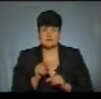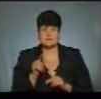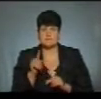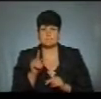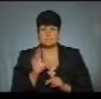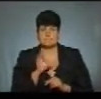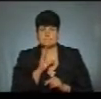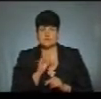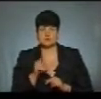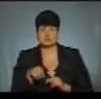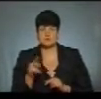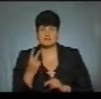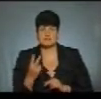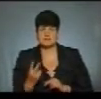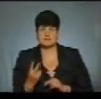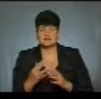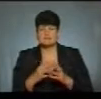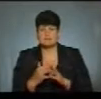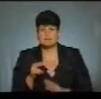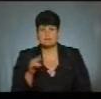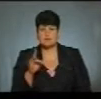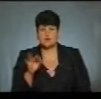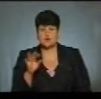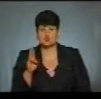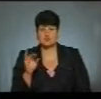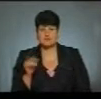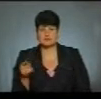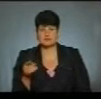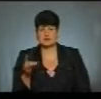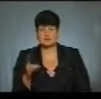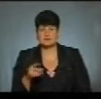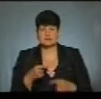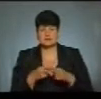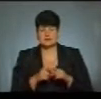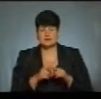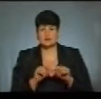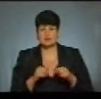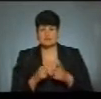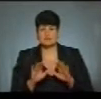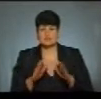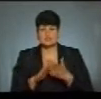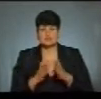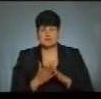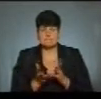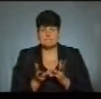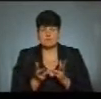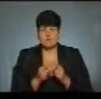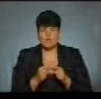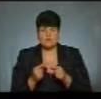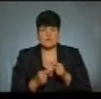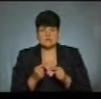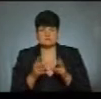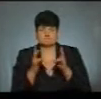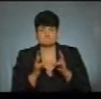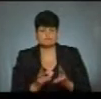2. У селі Прошова Тернопільського району техногенна комісія з надзвичайних ситуацій підраховує наслідки